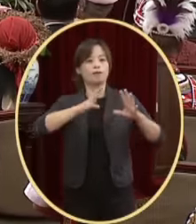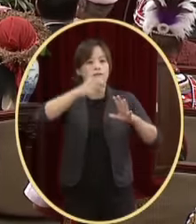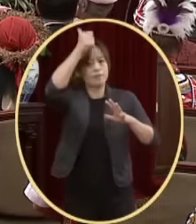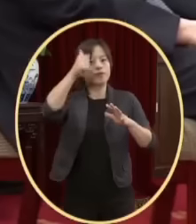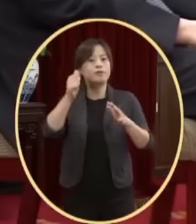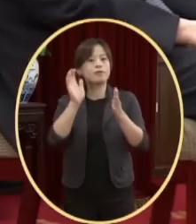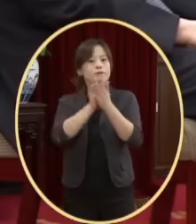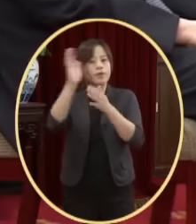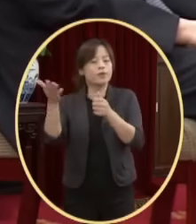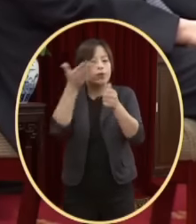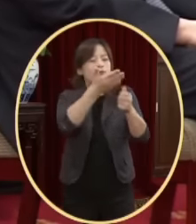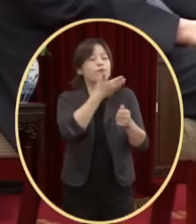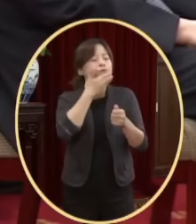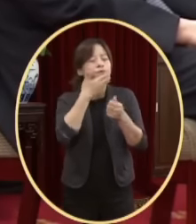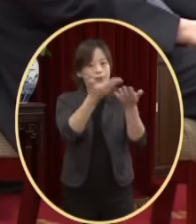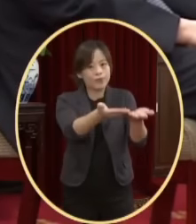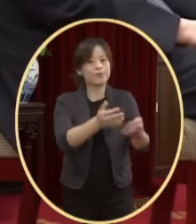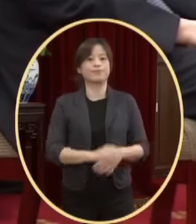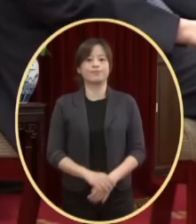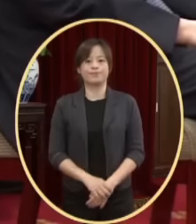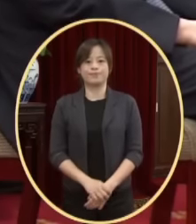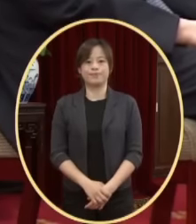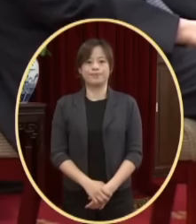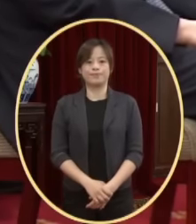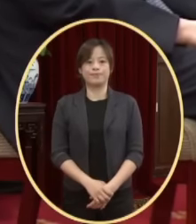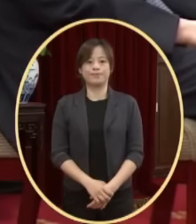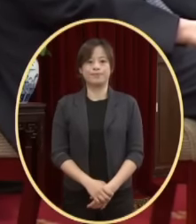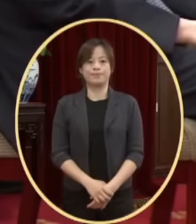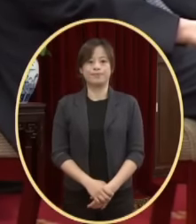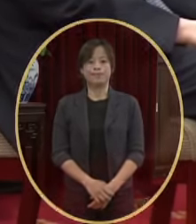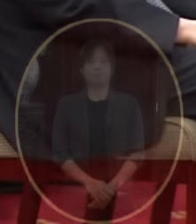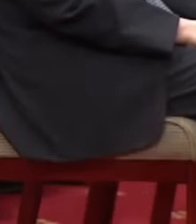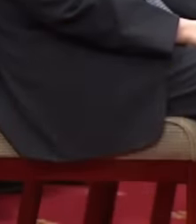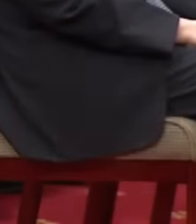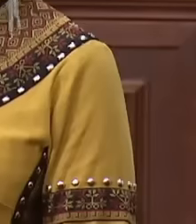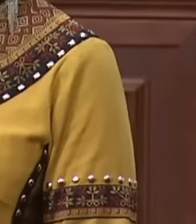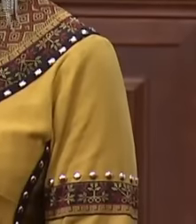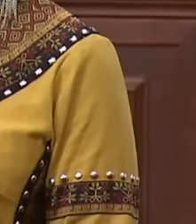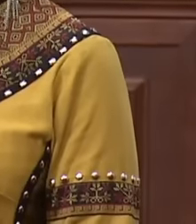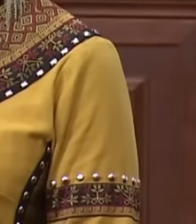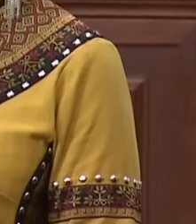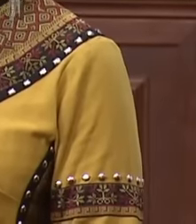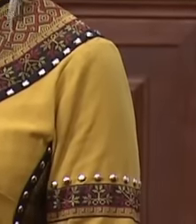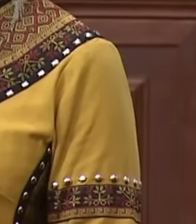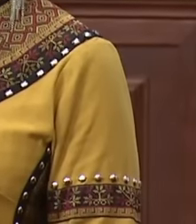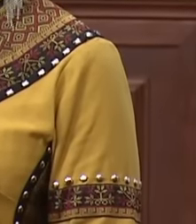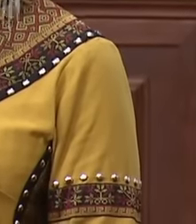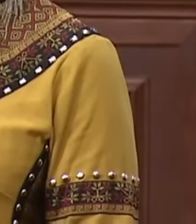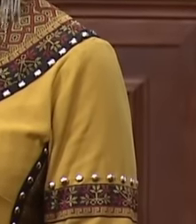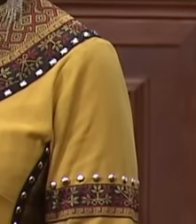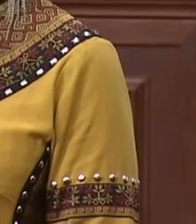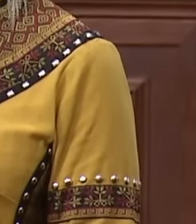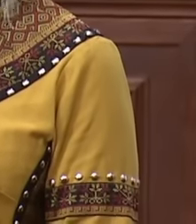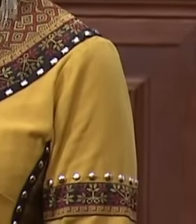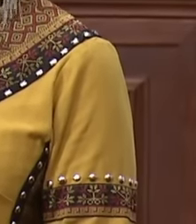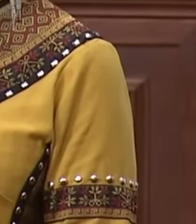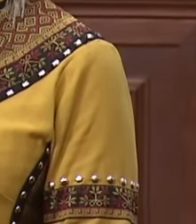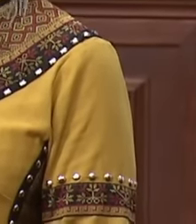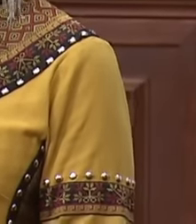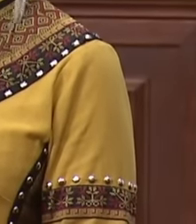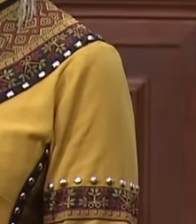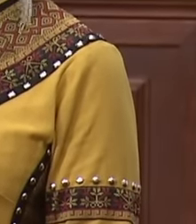进而保佑我们的总统。 当年在新年八里新，那做的胡金娘啊，叫布林啊，哎呀多，不过多不难的。我那